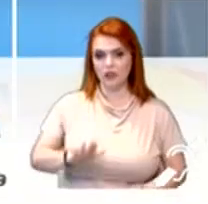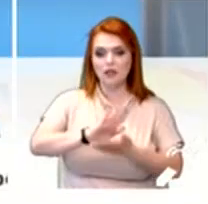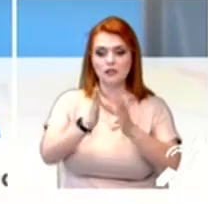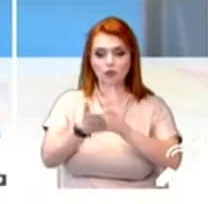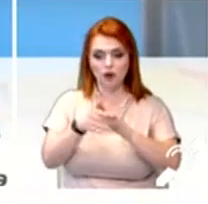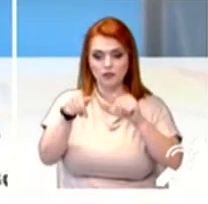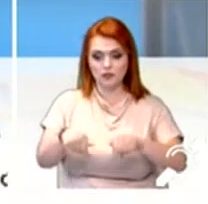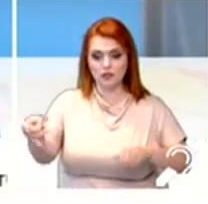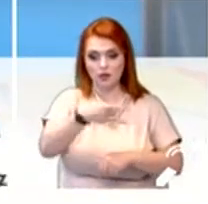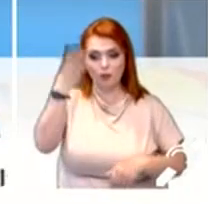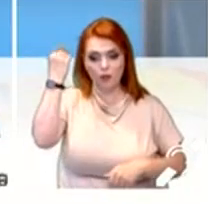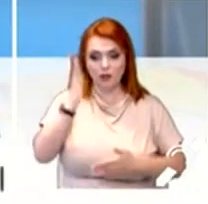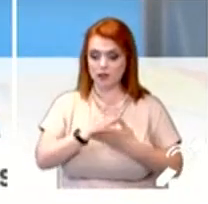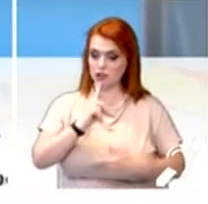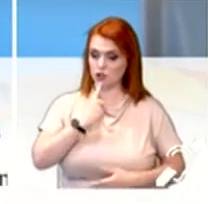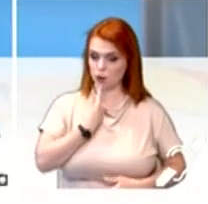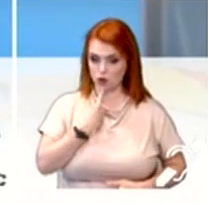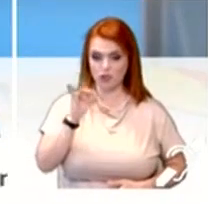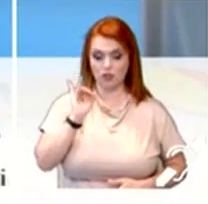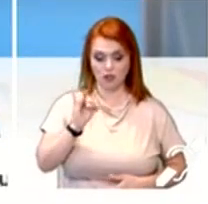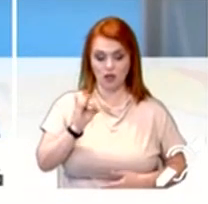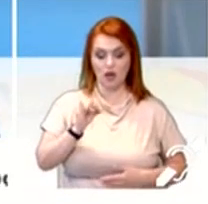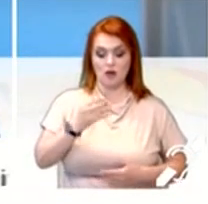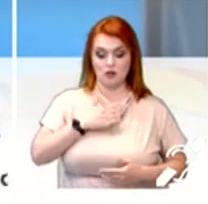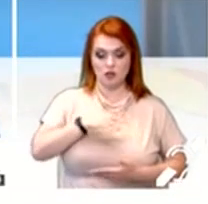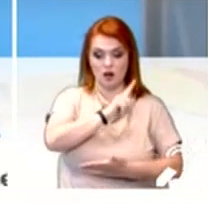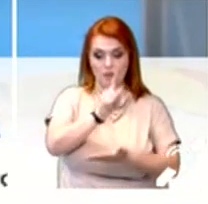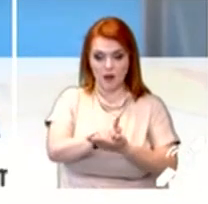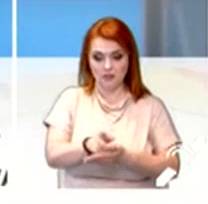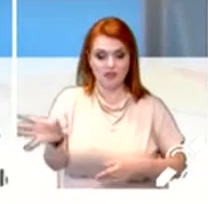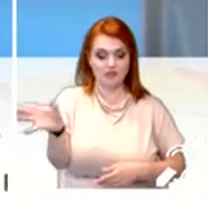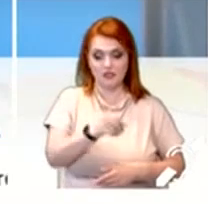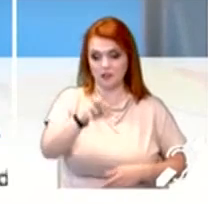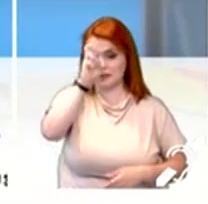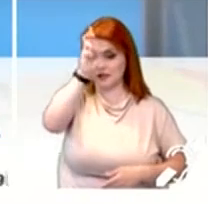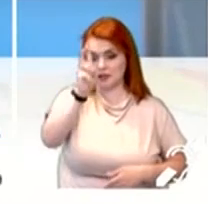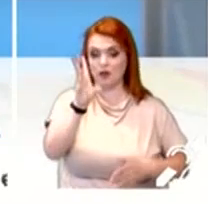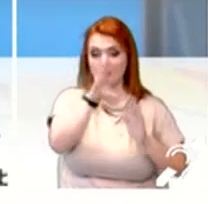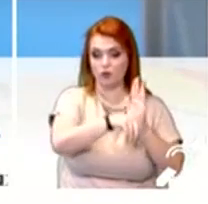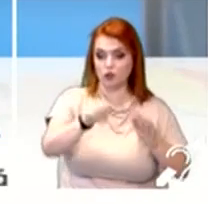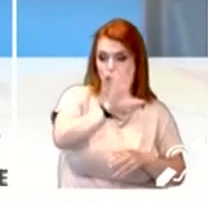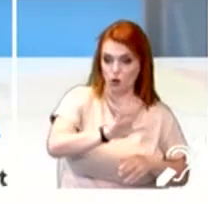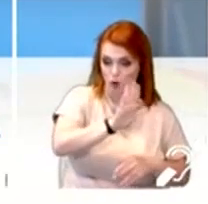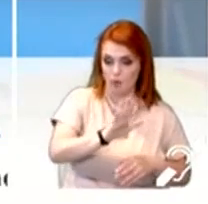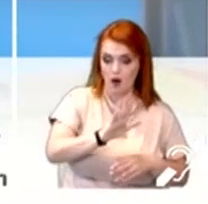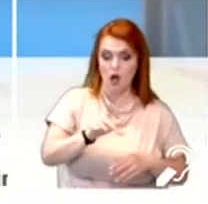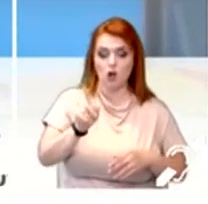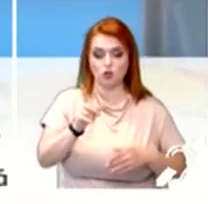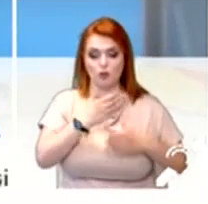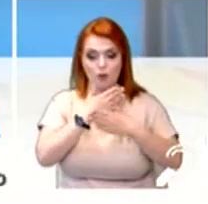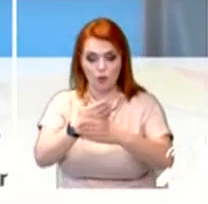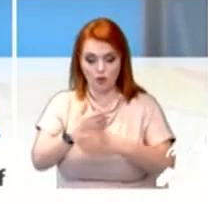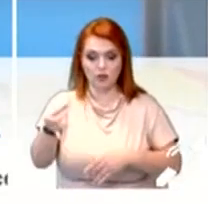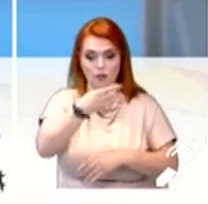Situația din Republica Moldova este critică și este datoria partenerilor europeni să îmbunătățim capacitatea de a face față crizelor